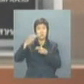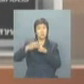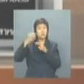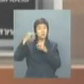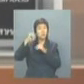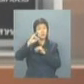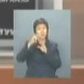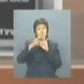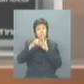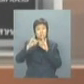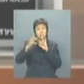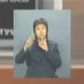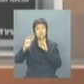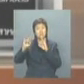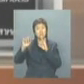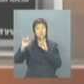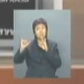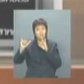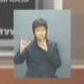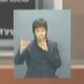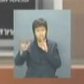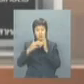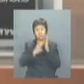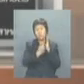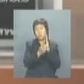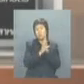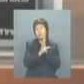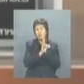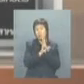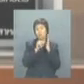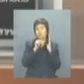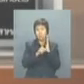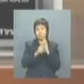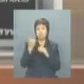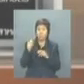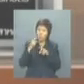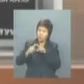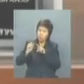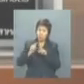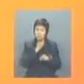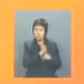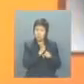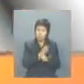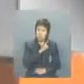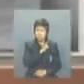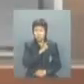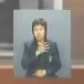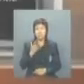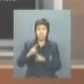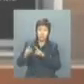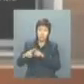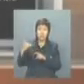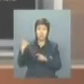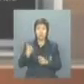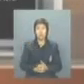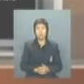ชัยภูมิหลายสมัยเช่นกันค่ะโดยมีผลงานในฐานะประธานกรรมธิการตรวจสอบการทำงานของสภาผู้แทนราษฎรมาก่อนซึ่